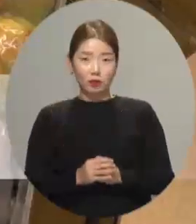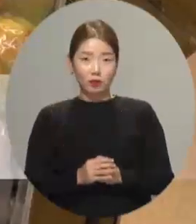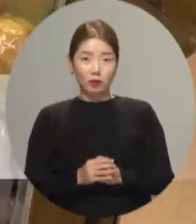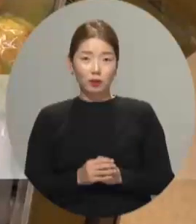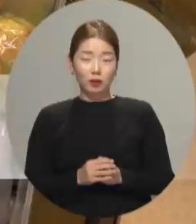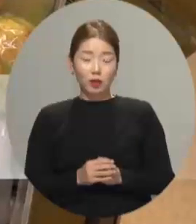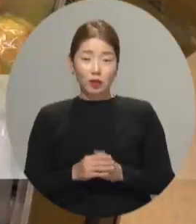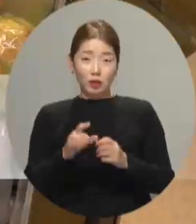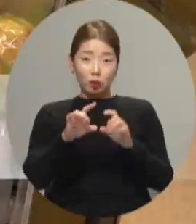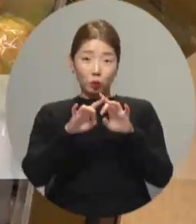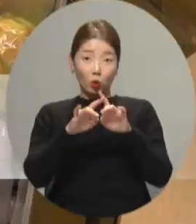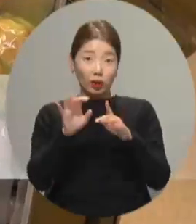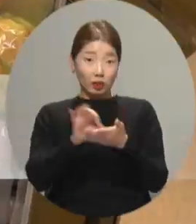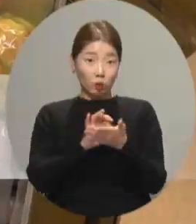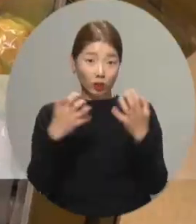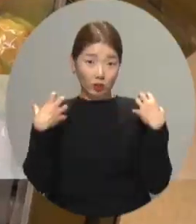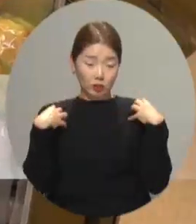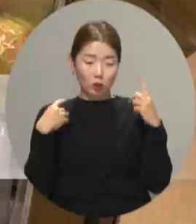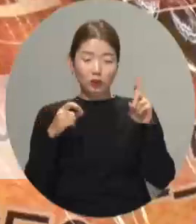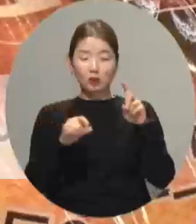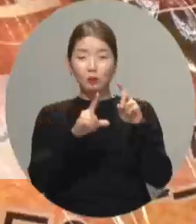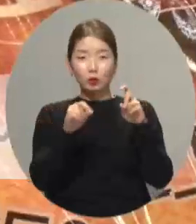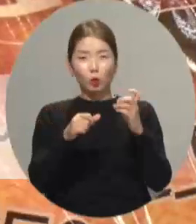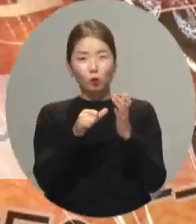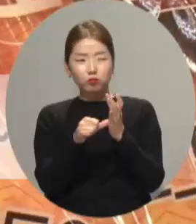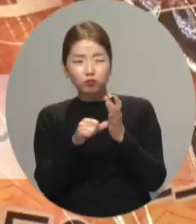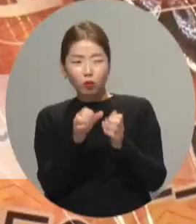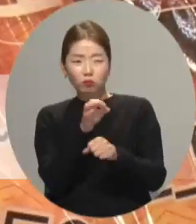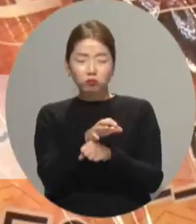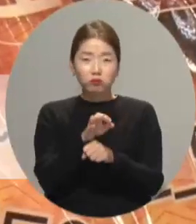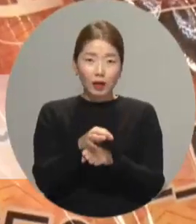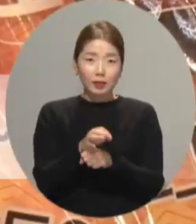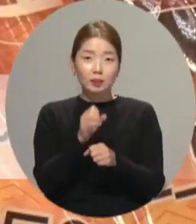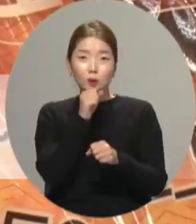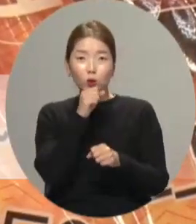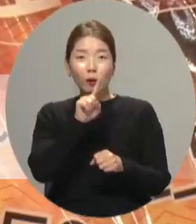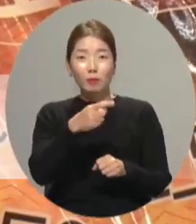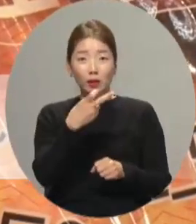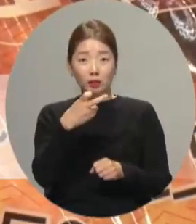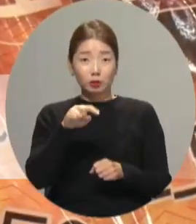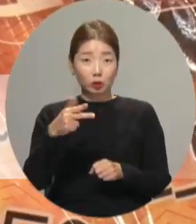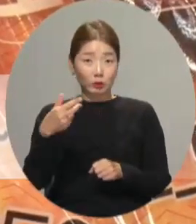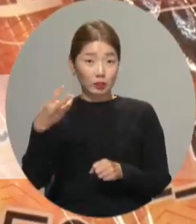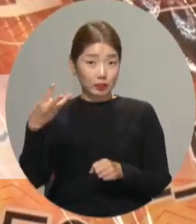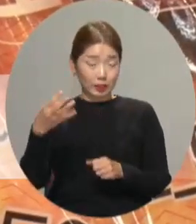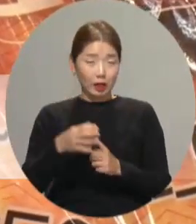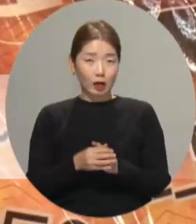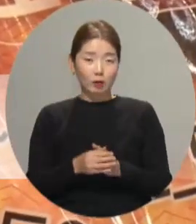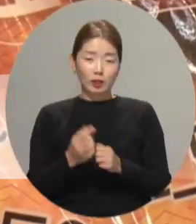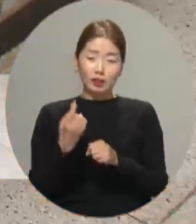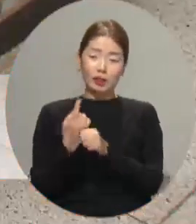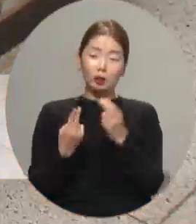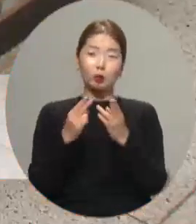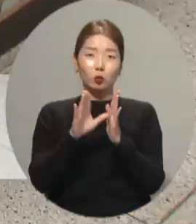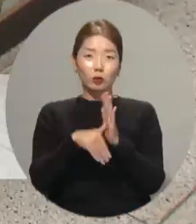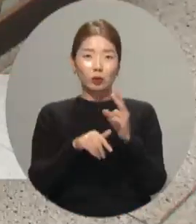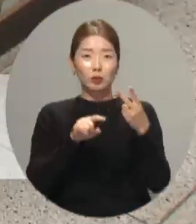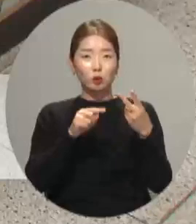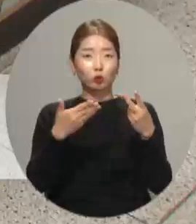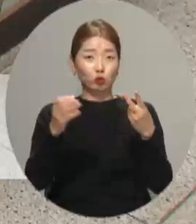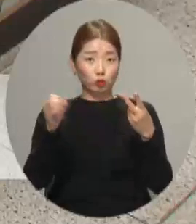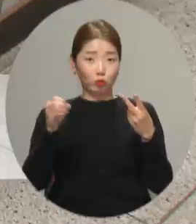통계청 전주 사무소가 발표한 11월 전라북도 소비자 물가 지수는 112.7 3으로서 대비